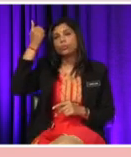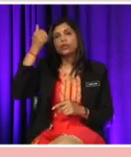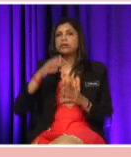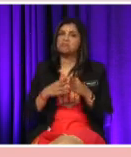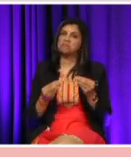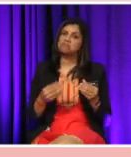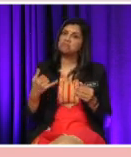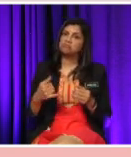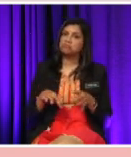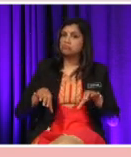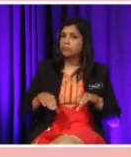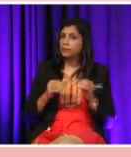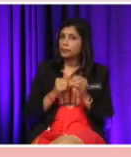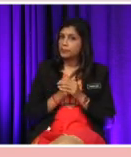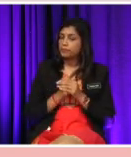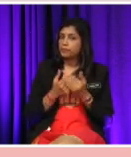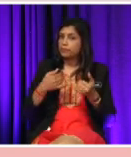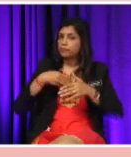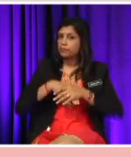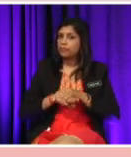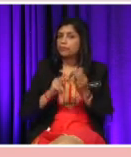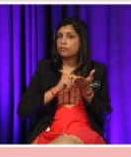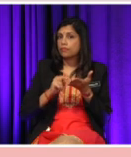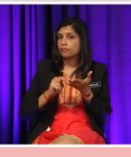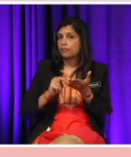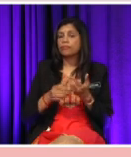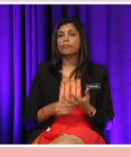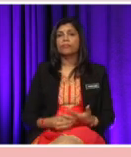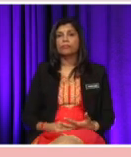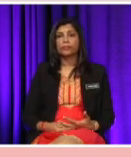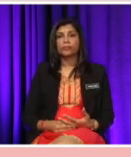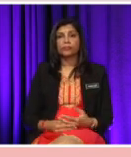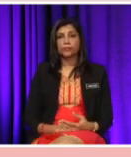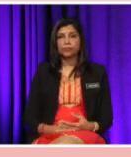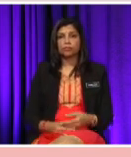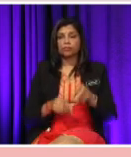masukkan nilai Oke di satu kita adalah satu